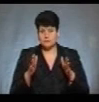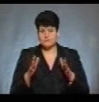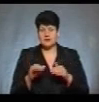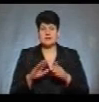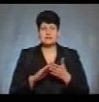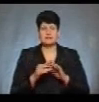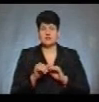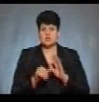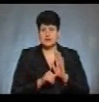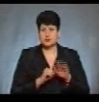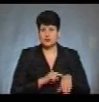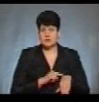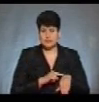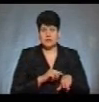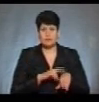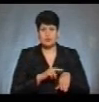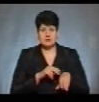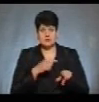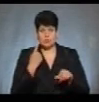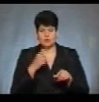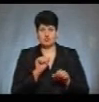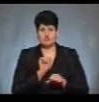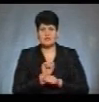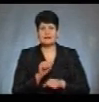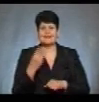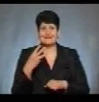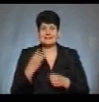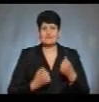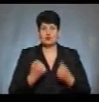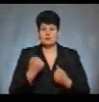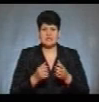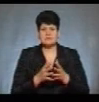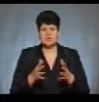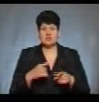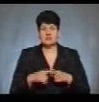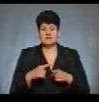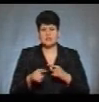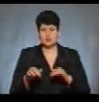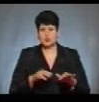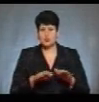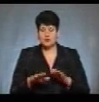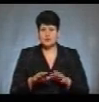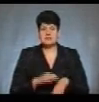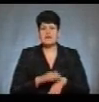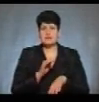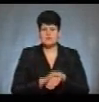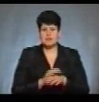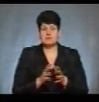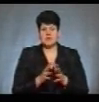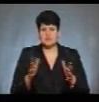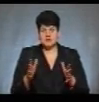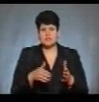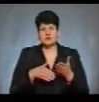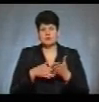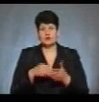16-ту годину патрульні поліцейські області зупинили 30 автомобілів, які перевищили швидкість руху. Зафіксували перевищення за